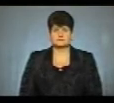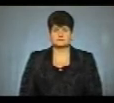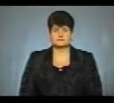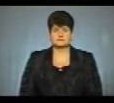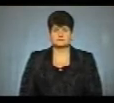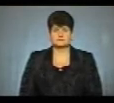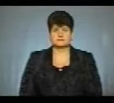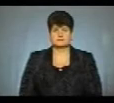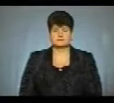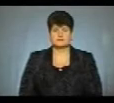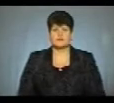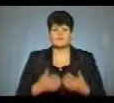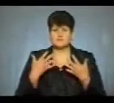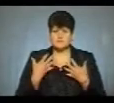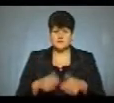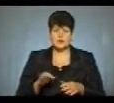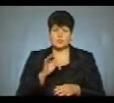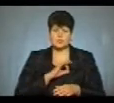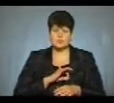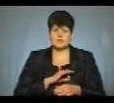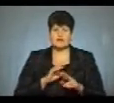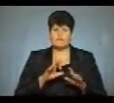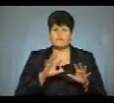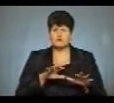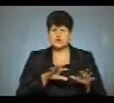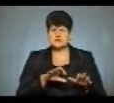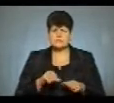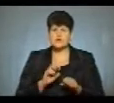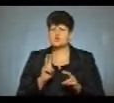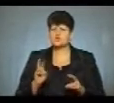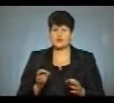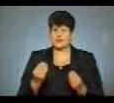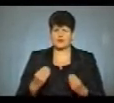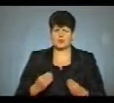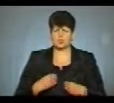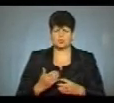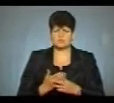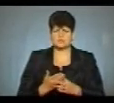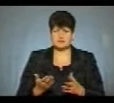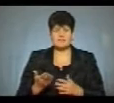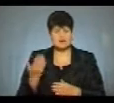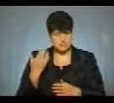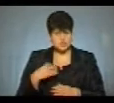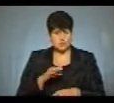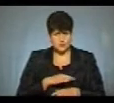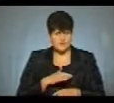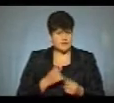То я джек користуюся, якщо забрали, вже нічого не дають субсидії. Тобто ви раніше користувалися, а зараз забрали? Ну